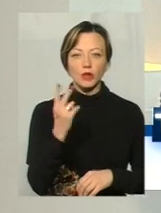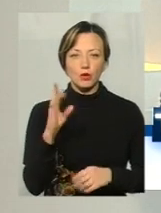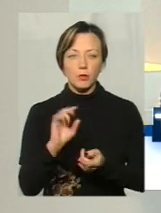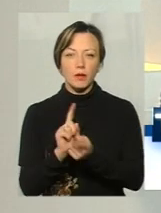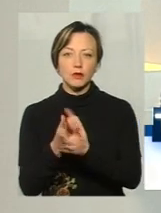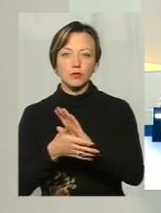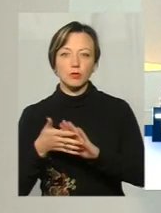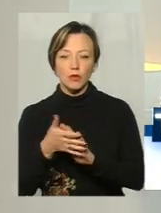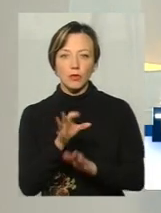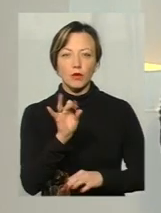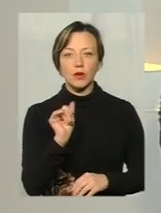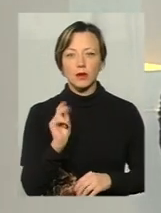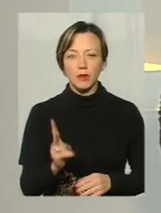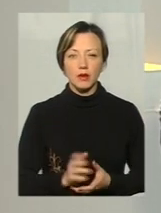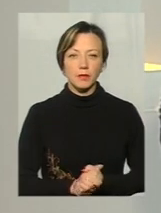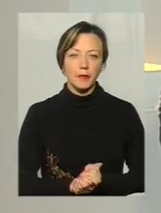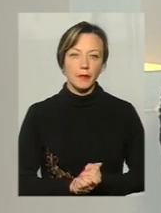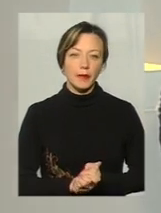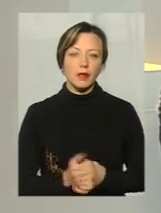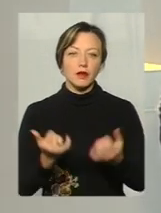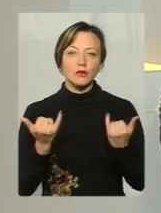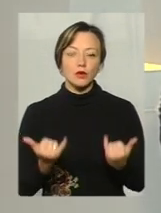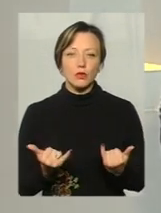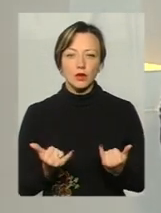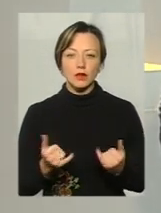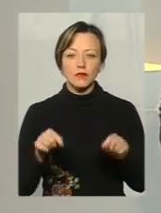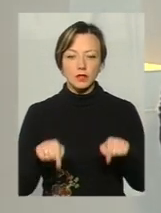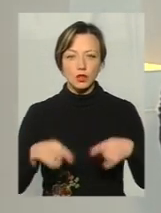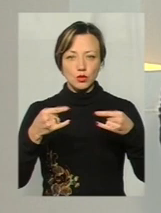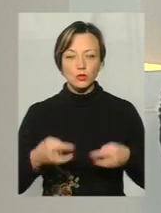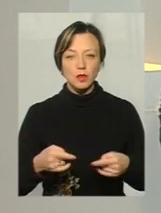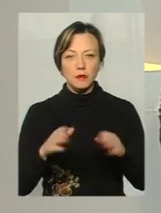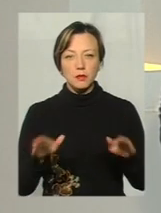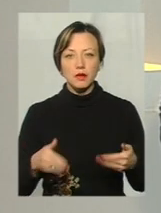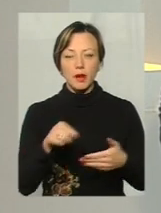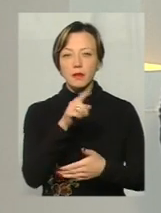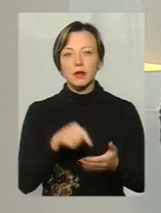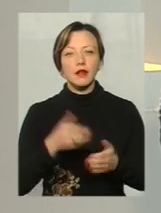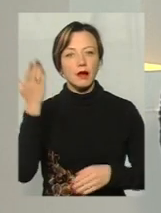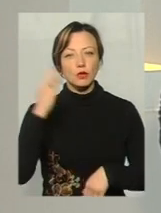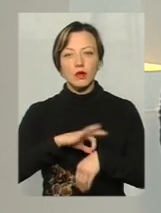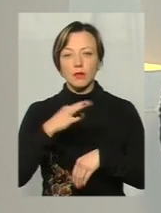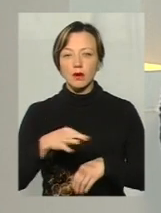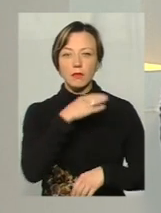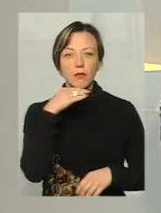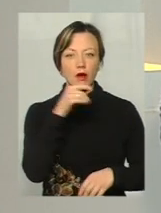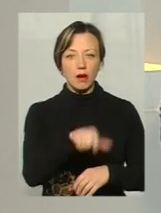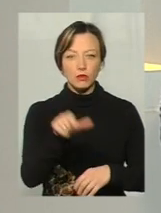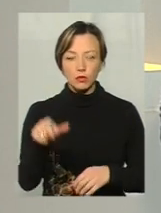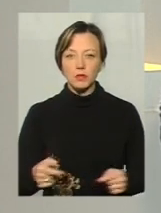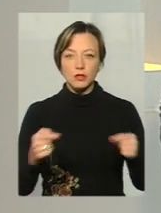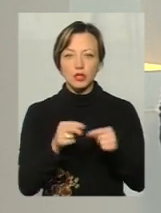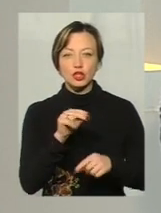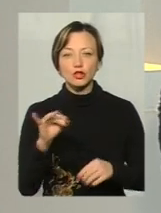переклад на жестову мову Ольга Рибак. Сьогодні у цій студії ми піднімаємо питання, яке давно наболіло багатьом. А саме,